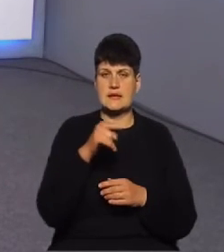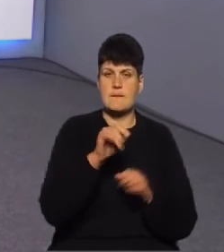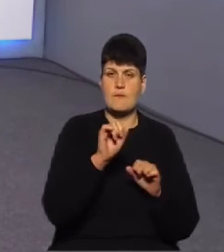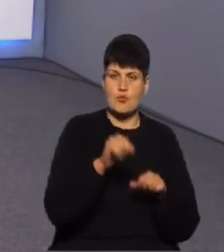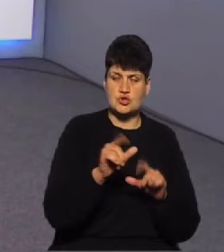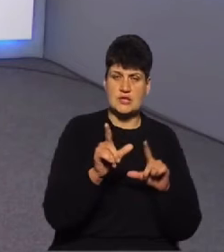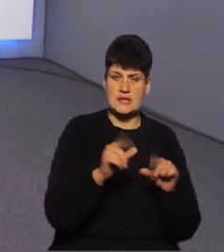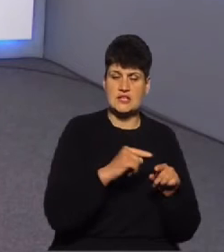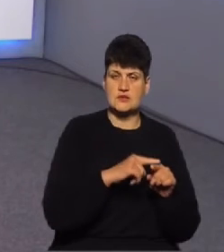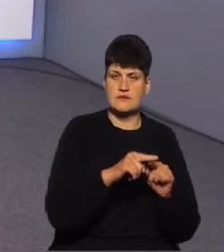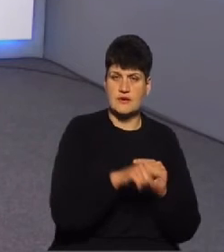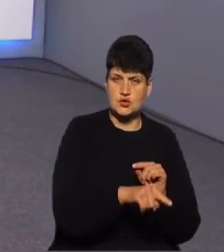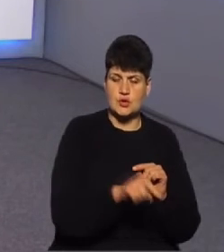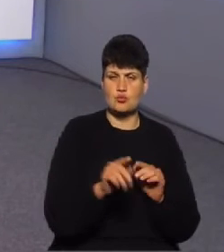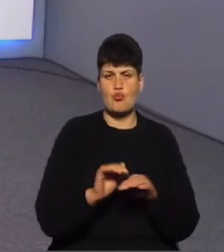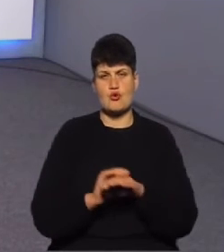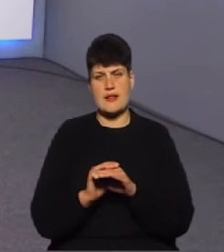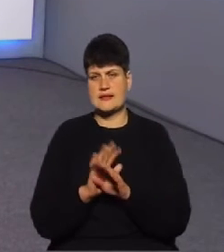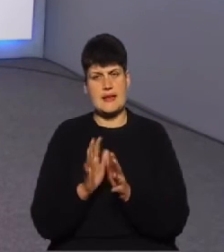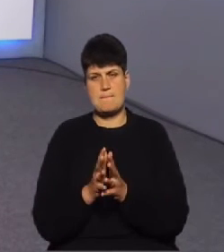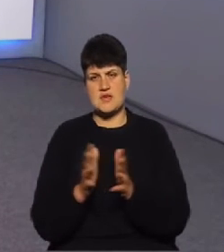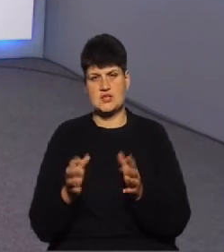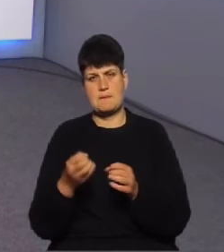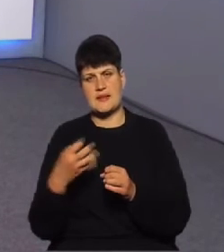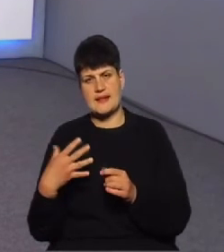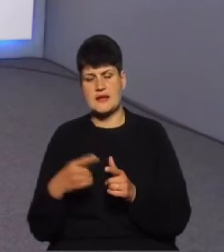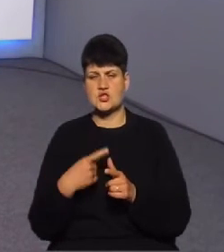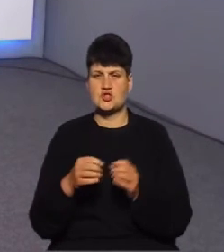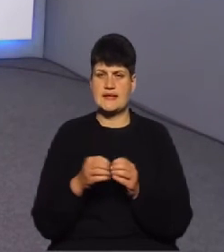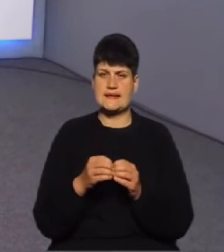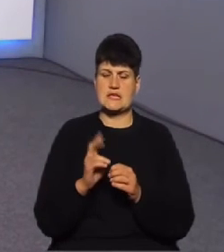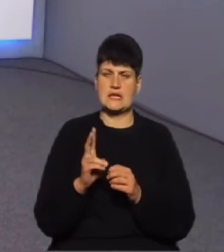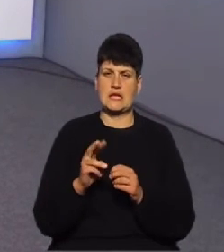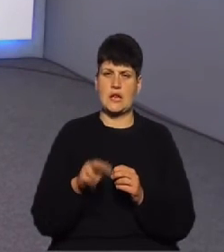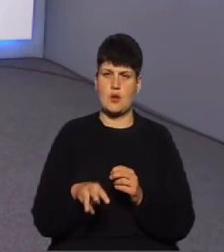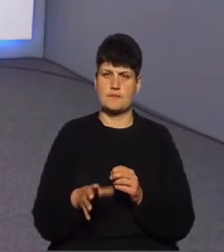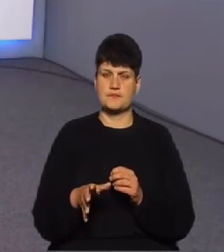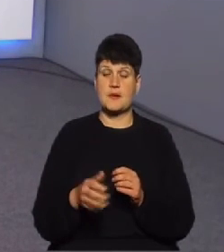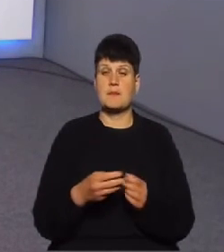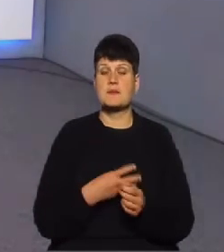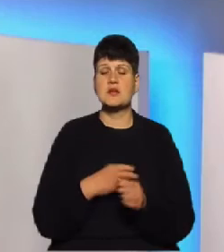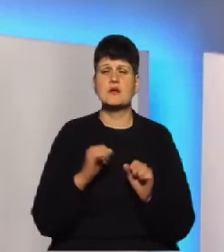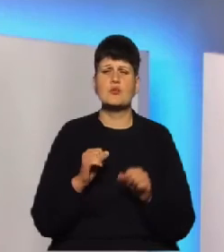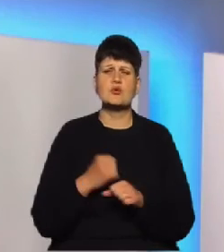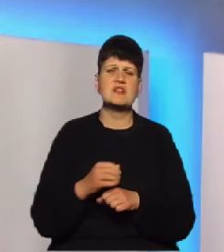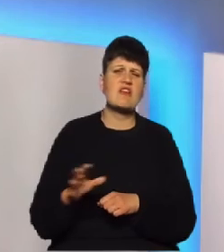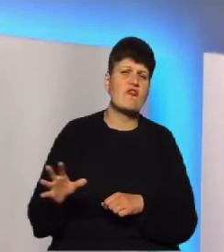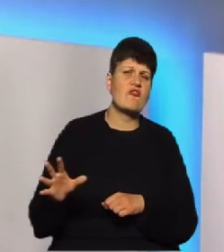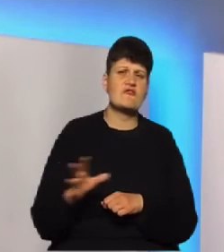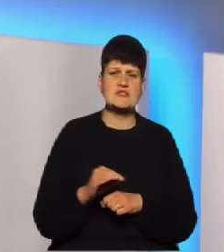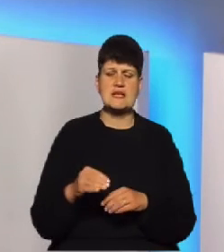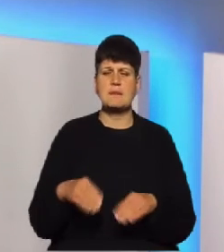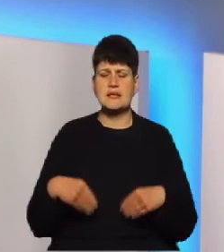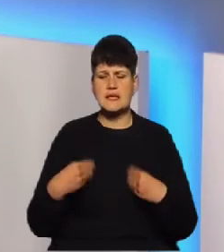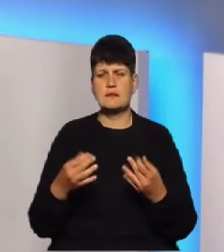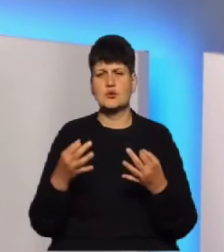швидше, а отут, будь ласка, не більше, ніж 15 чи 10 кілометрів за годину? Ви знаєте, мені здається, що при бажанні можна зробити все. Тобто все-таки ми даємо якісь дозволи, поліція,